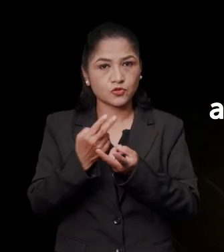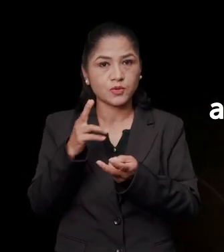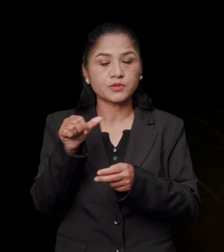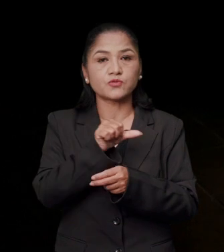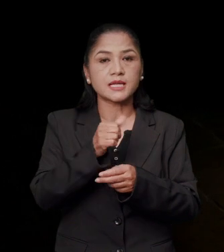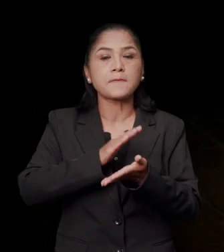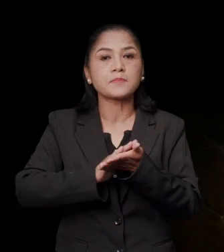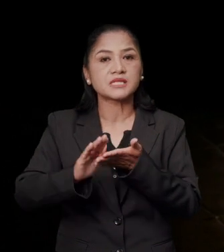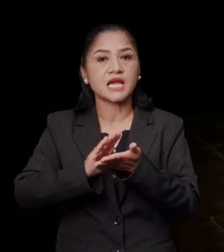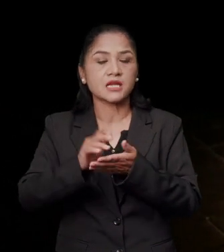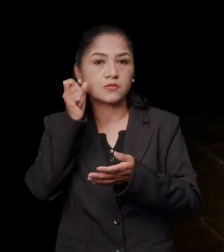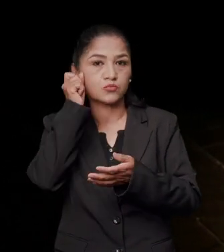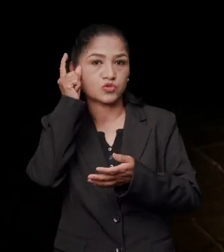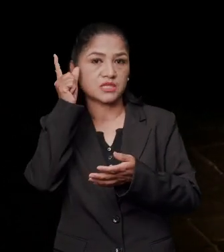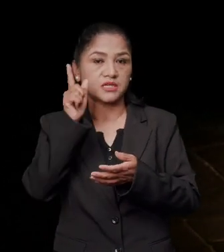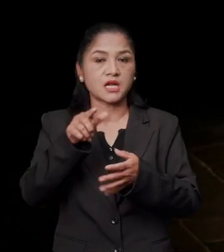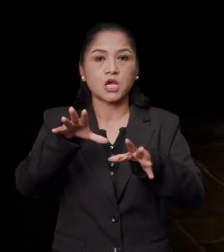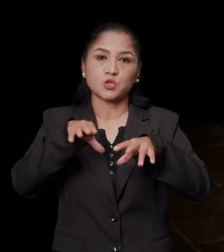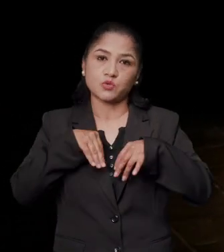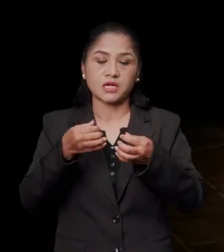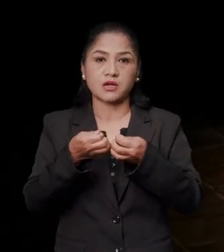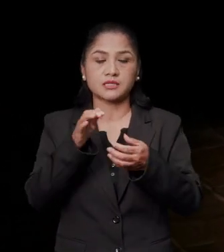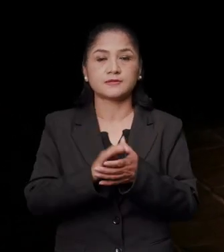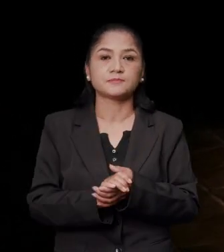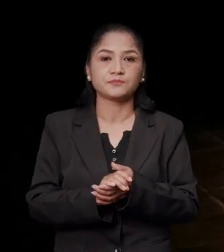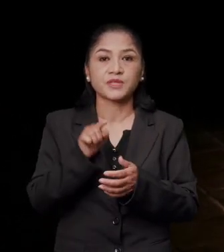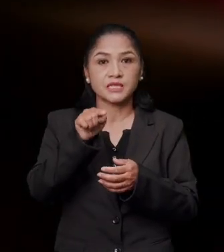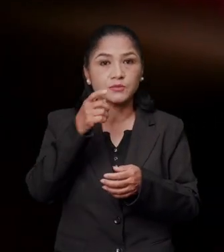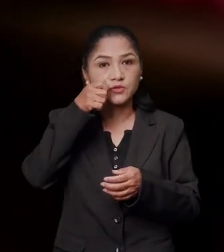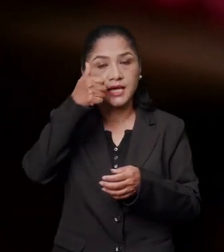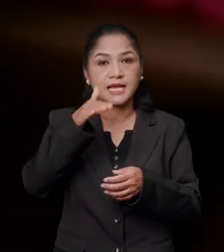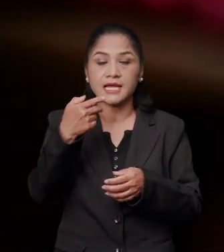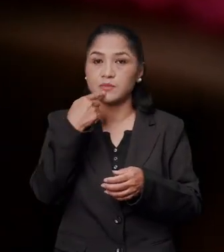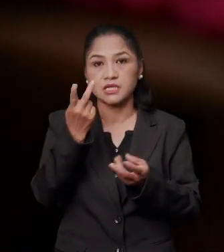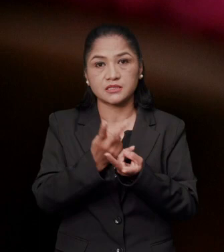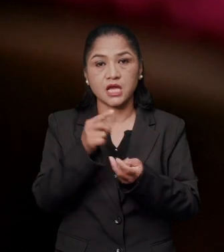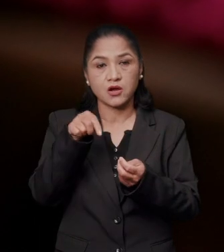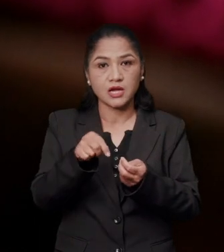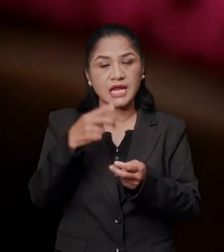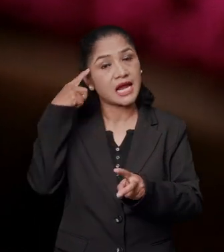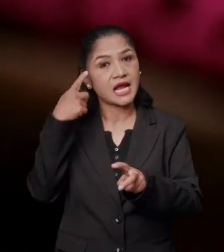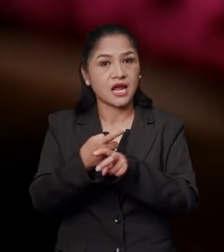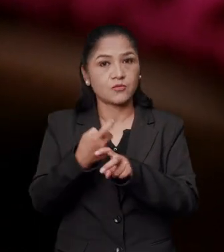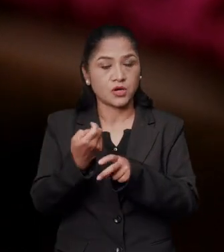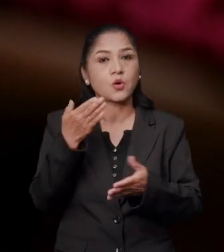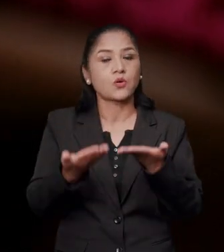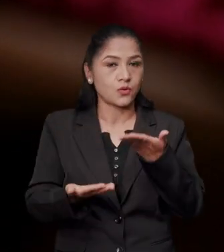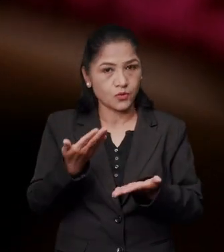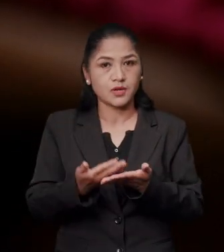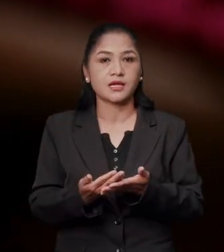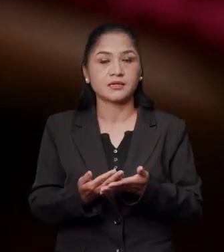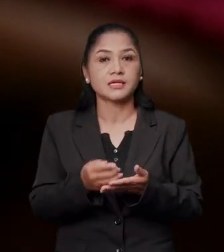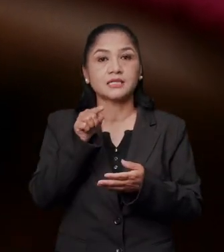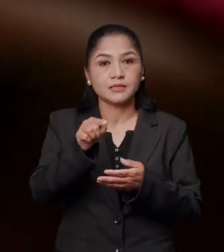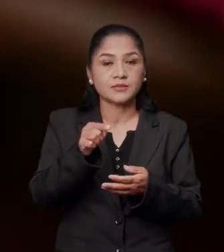पनि उहाँहरूले बिस्तारै बुझ्दै जानुहुनेछ र स्वीकार गर्नुहुनेछ। तिम्रो दाईलाई गरे जस्तै अहिले गाह्रो भइरहेको